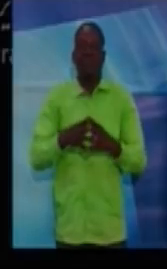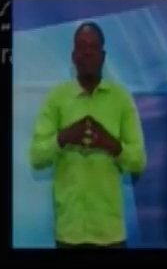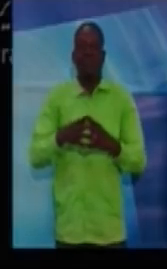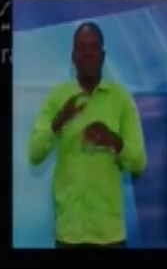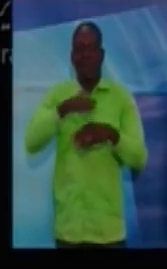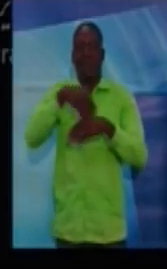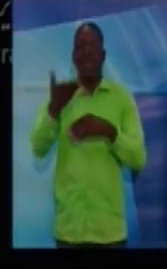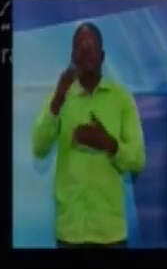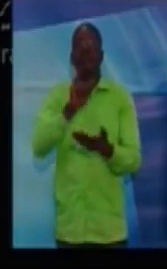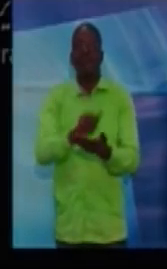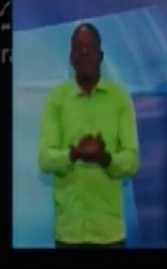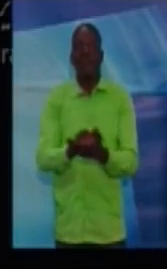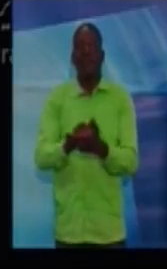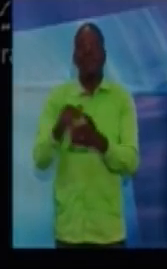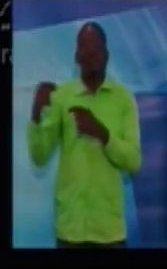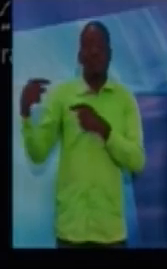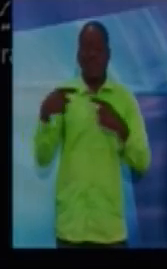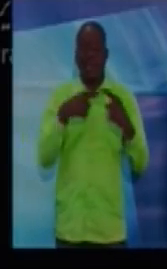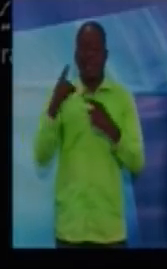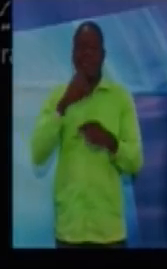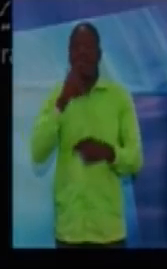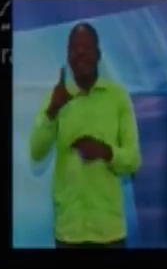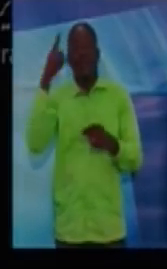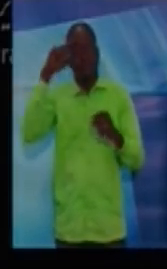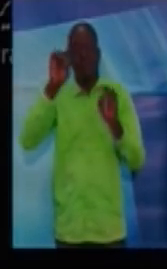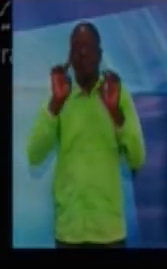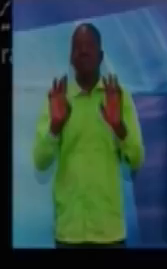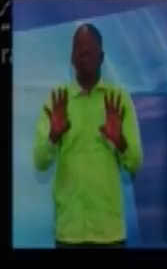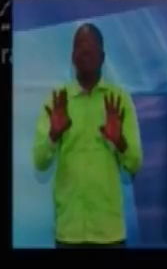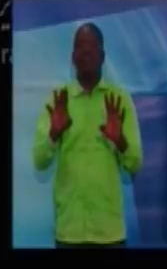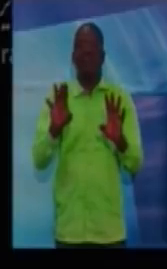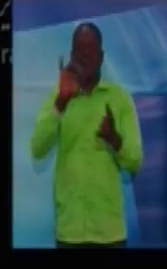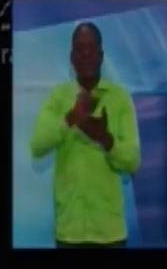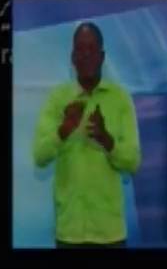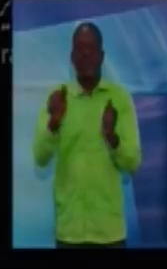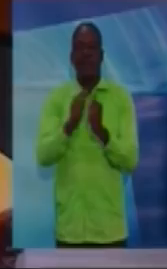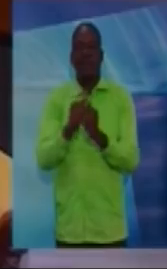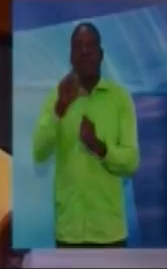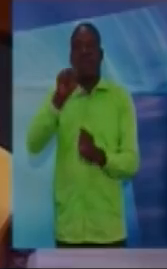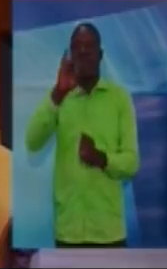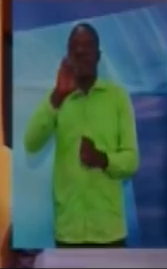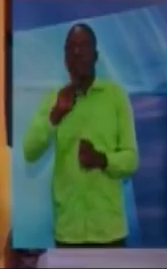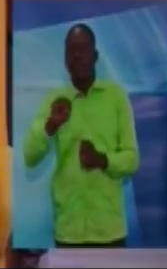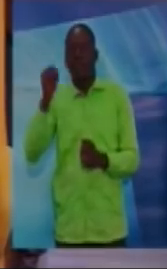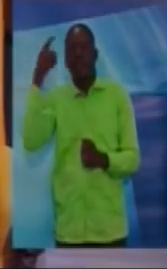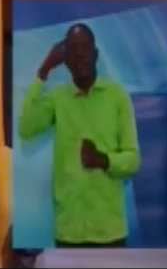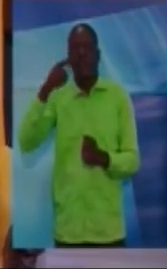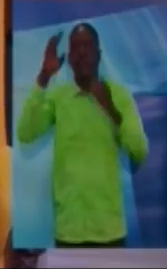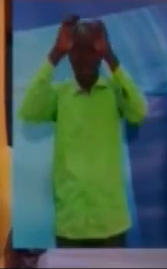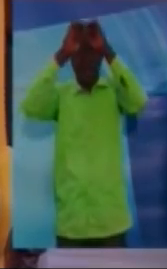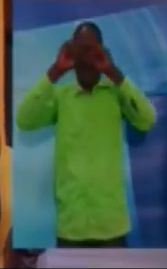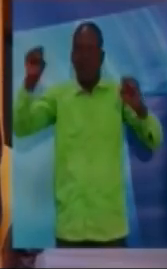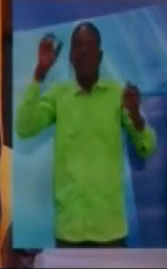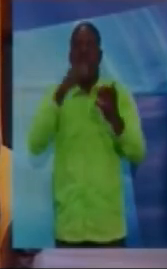Suite à cet incident, les tensions entre Washington et Téhéran se sont aggravées. Selon le New York Times, Donald Trump aurait ordonné des frappes contre